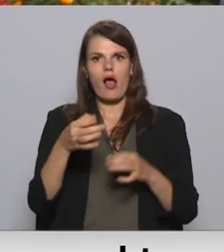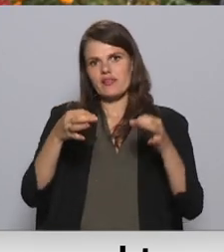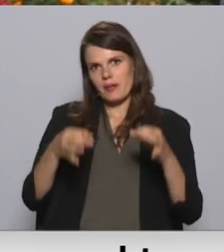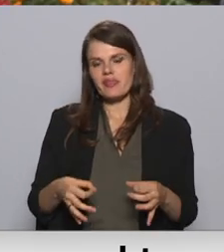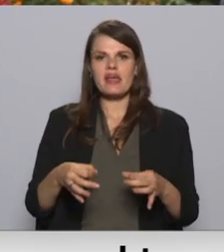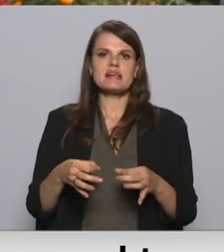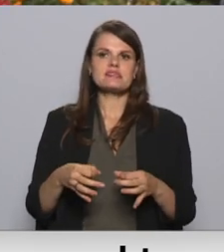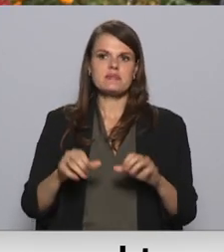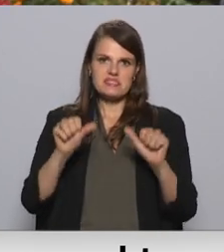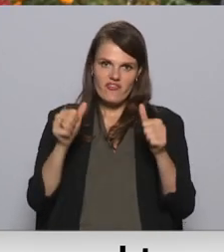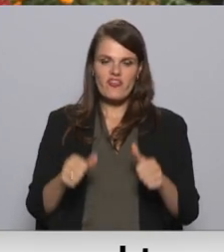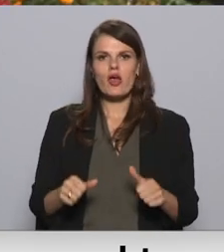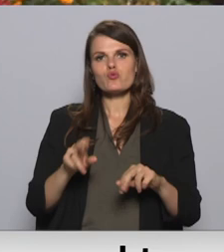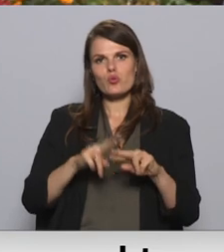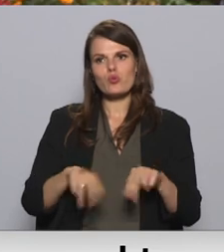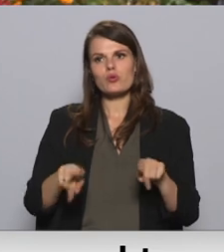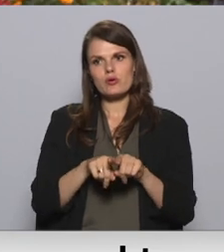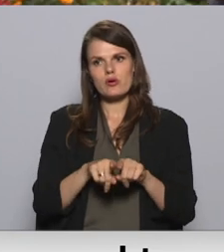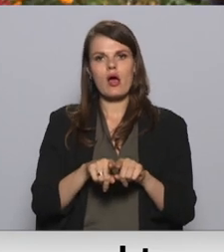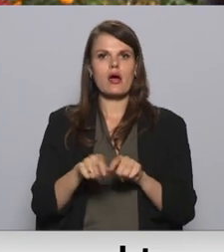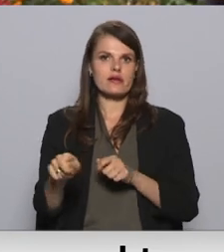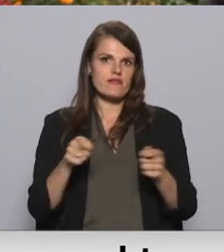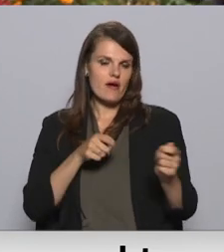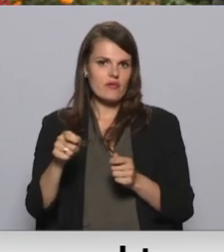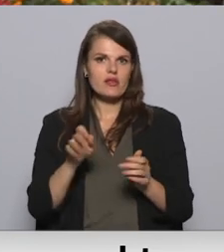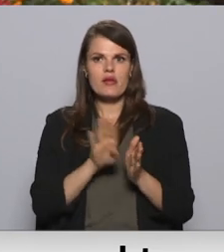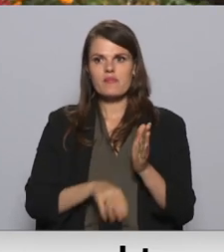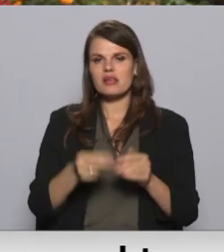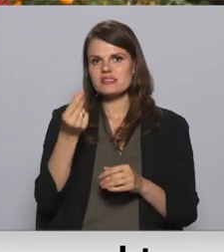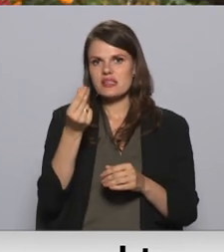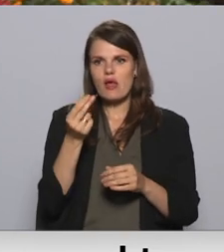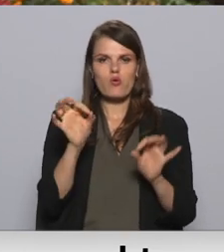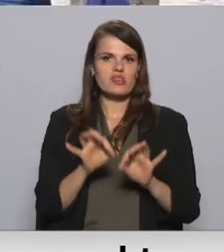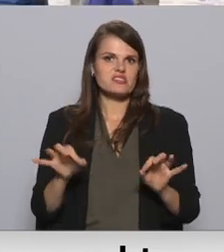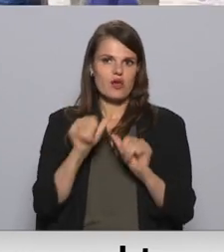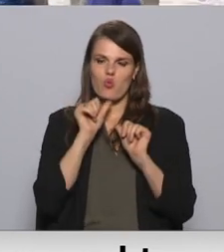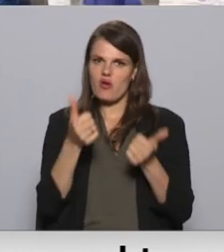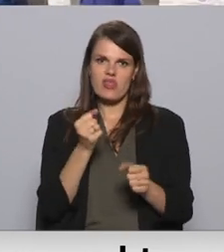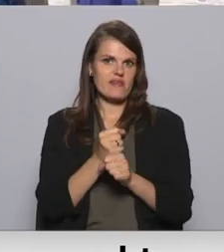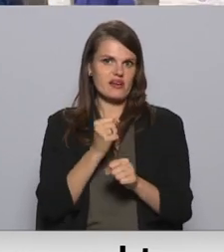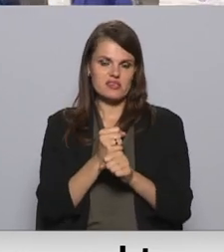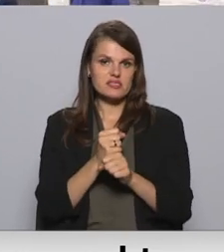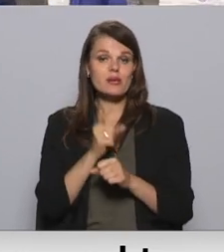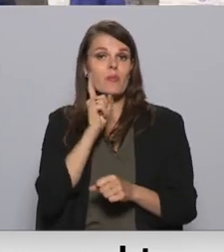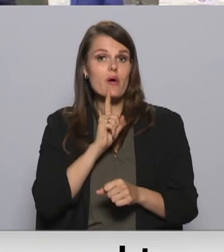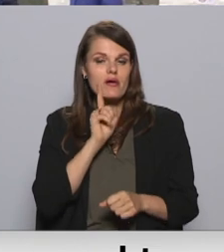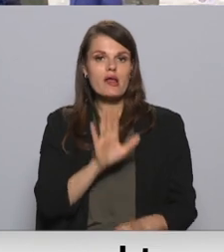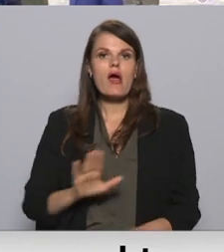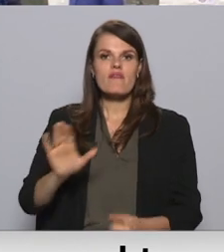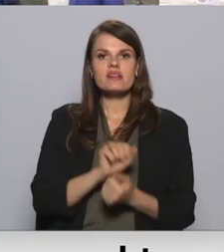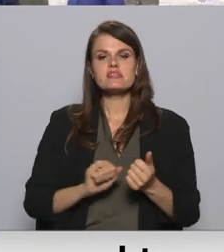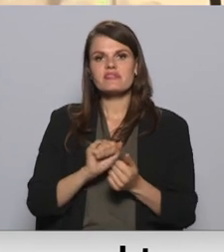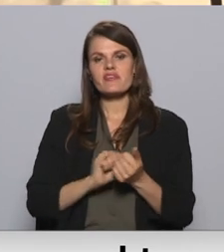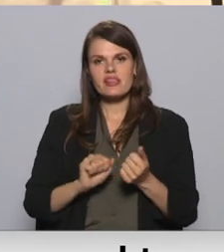tiesības, veidot un arī naudiņu, ja? Jo bez naudas tomēr neko nevar izdarīt. Pagaidām Valsts vides fonds